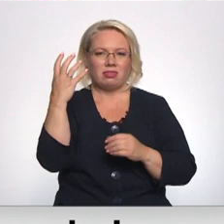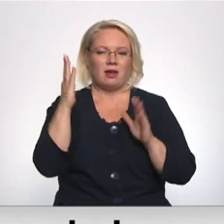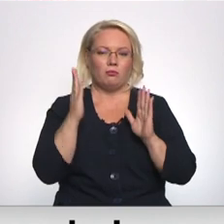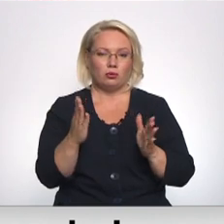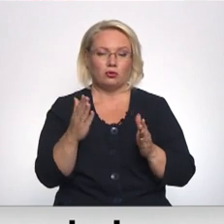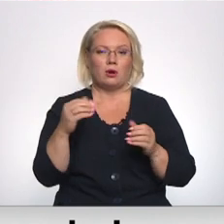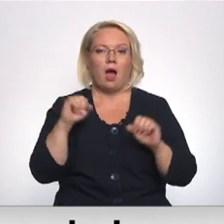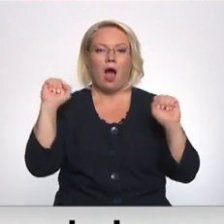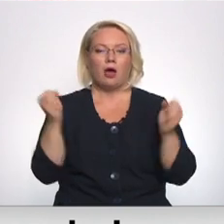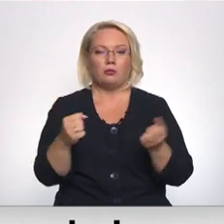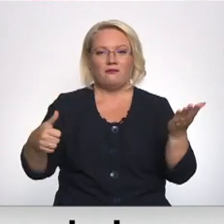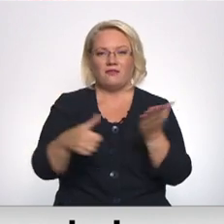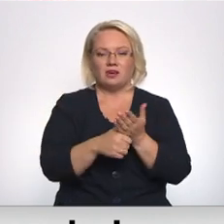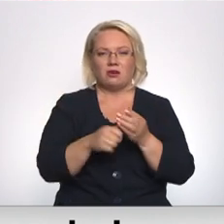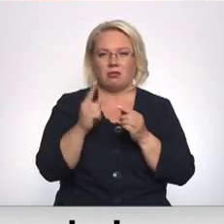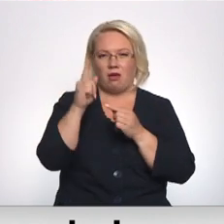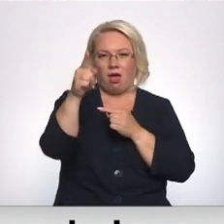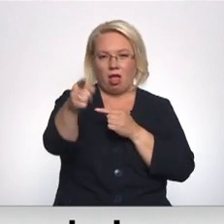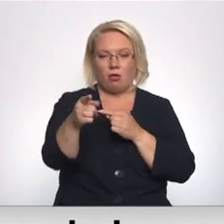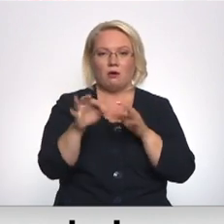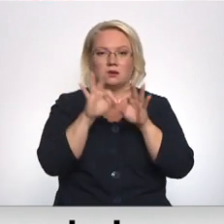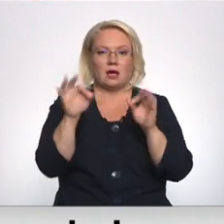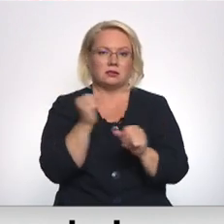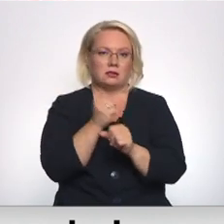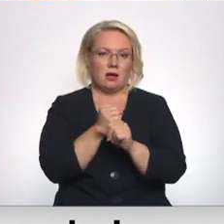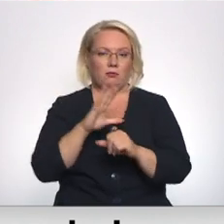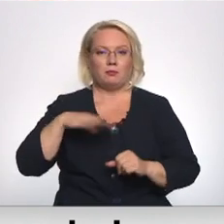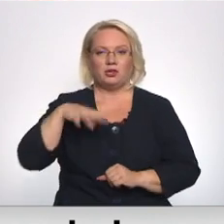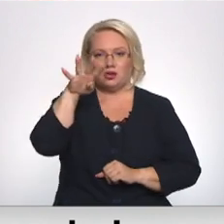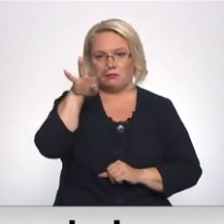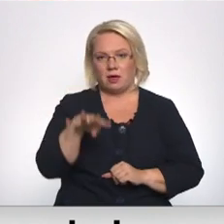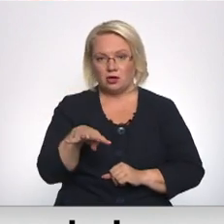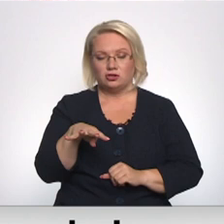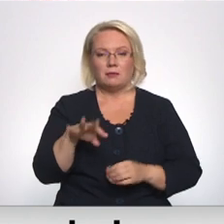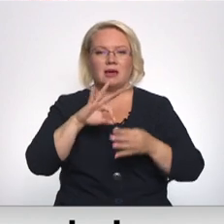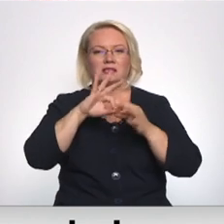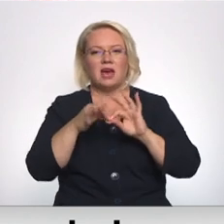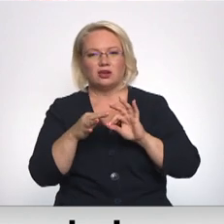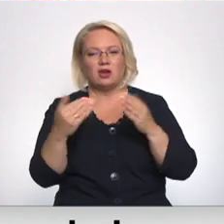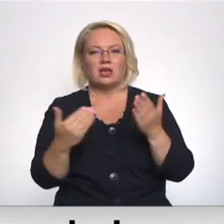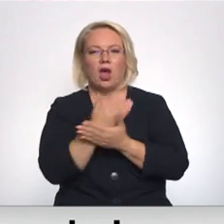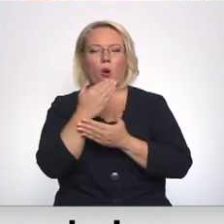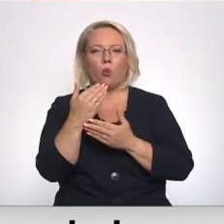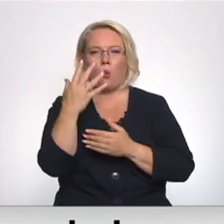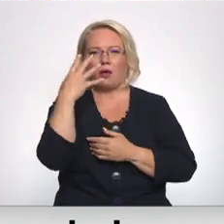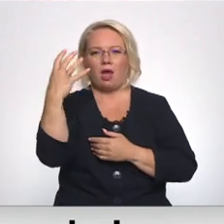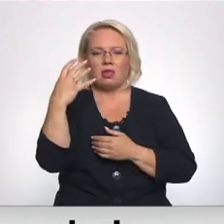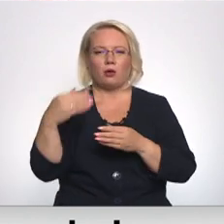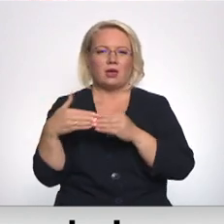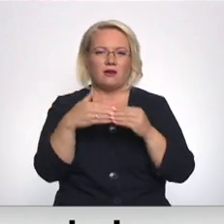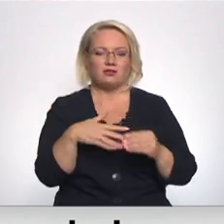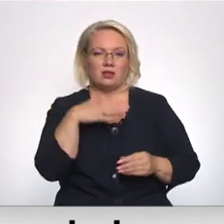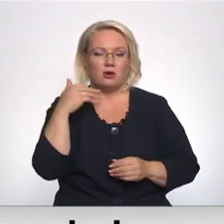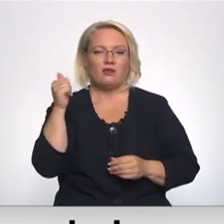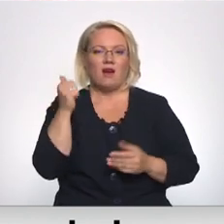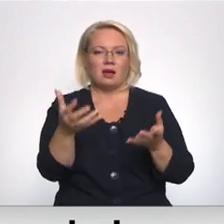ātrums tiks fiksēts vairāku kilometru garumā, sāks darbu jau pēc 4 mēnešiem. Sarežģījumu jauno radaru ieviešanā bijis daudz un tikai vakar